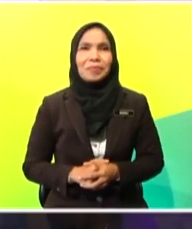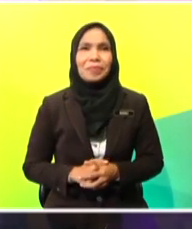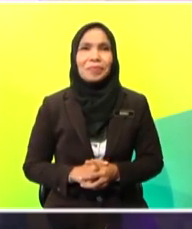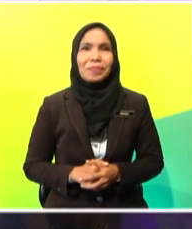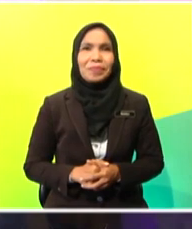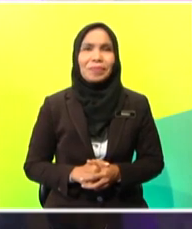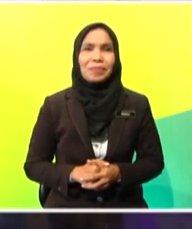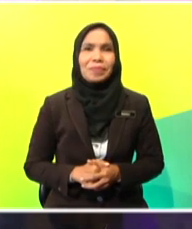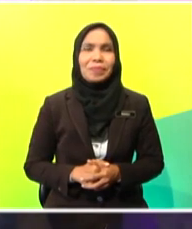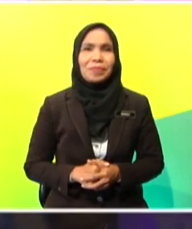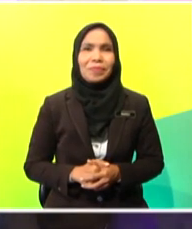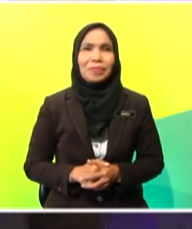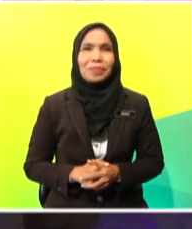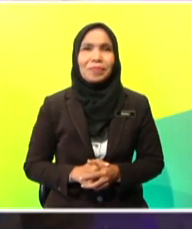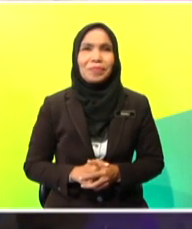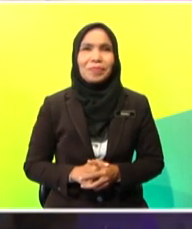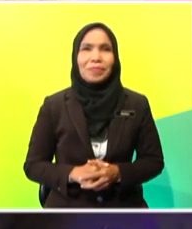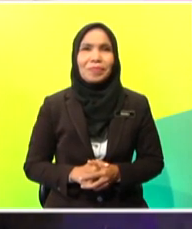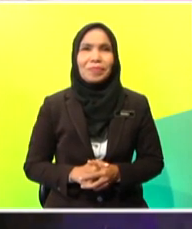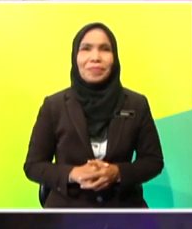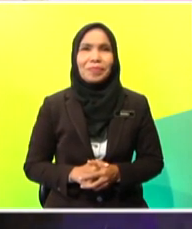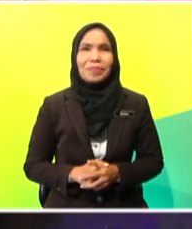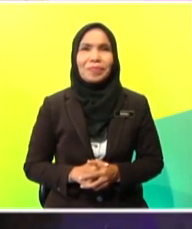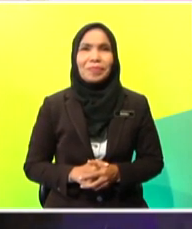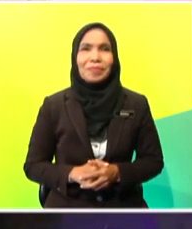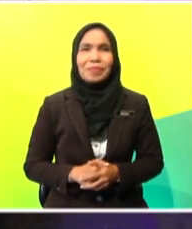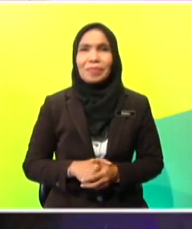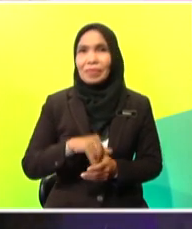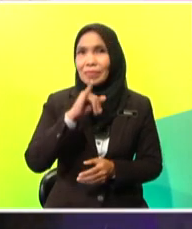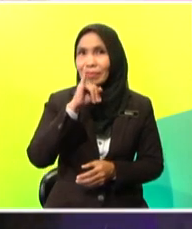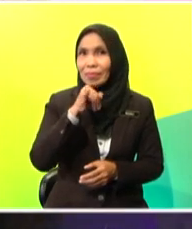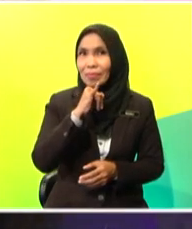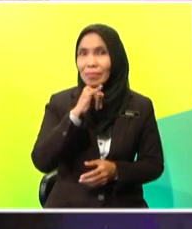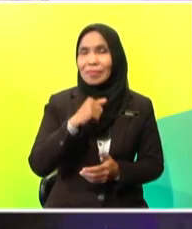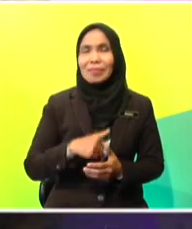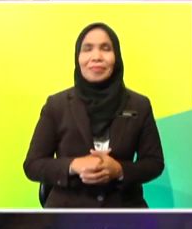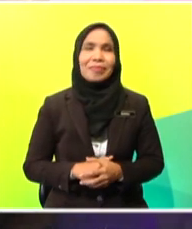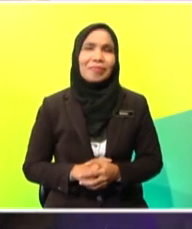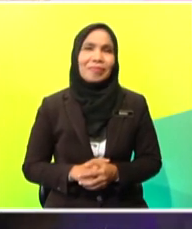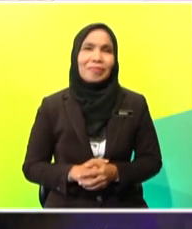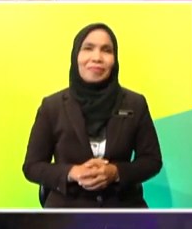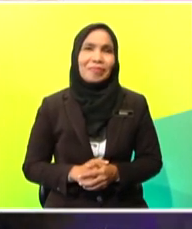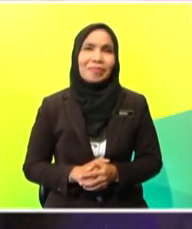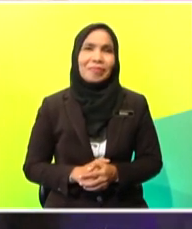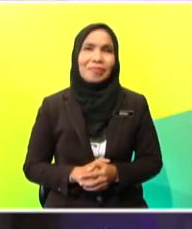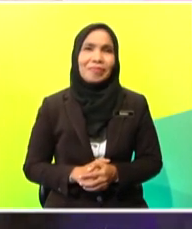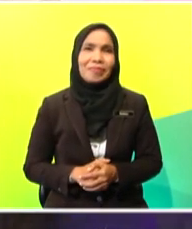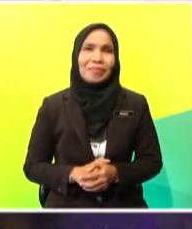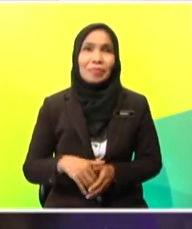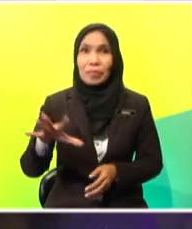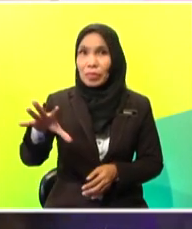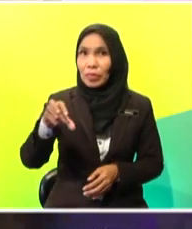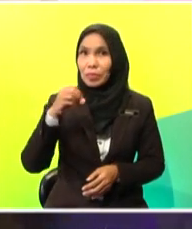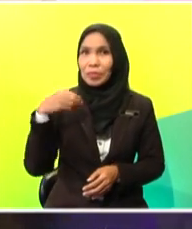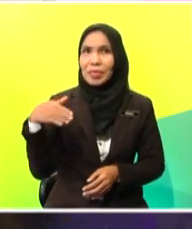Hai kemudian kita cari huruf sih jienji kita ambil ikan Jeff